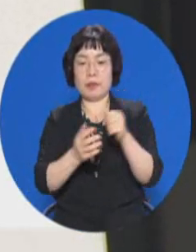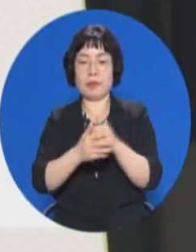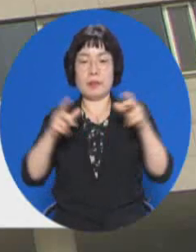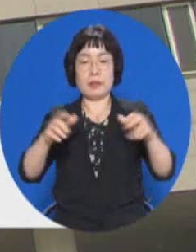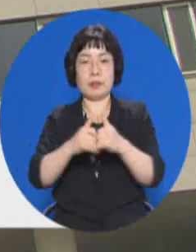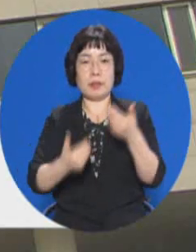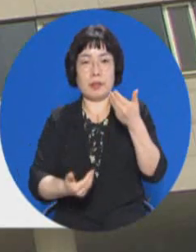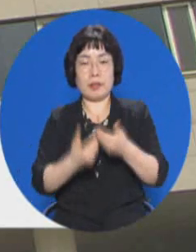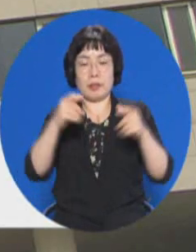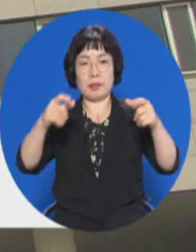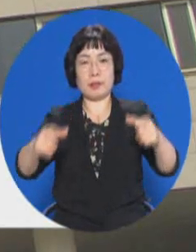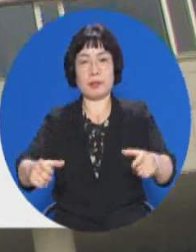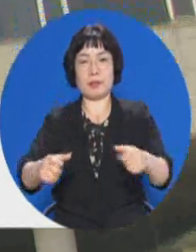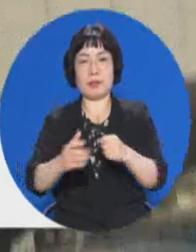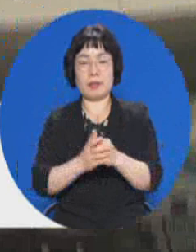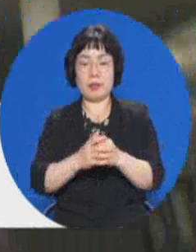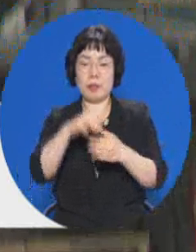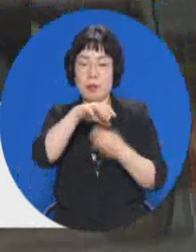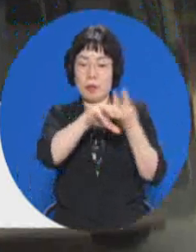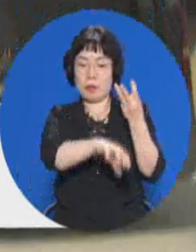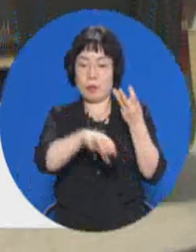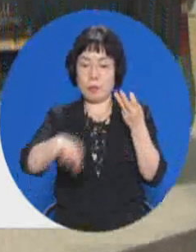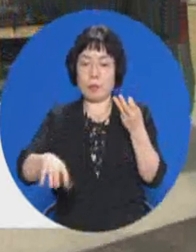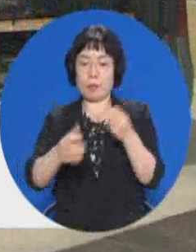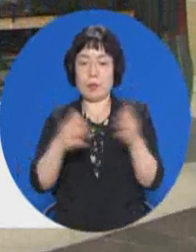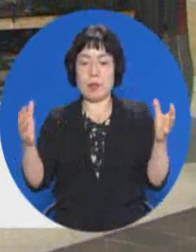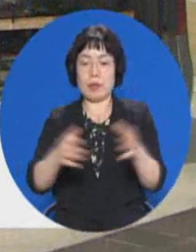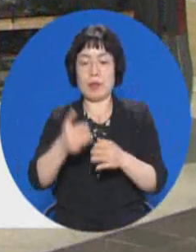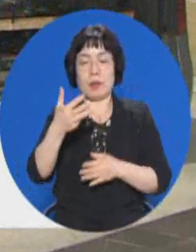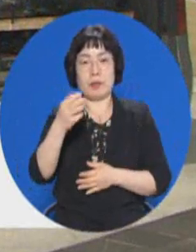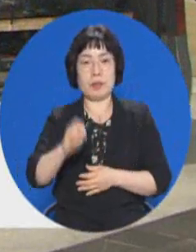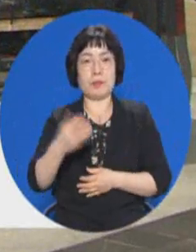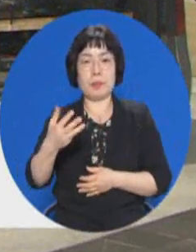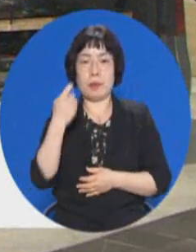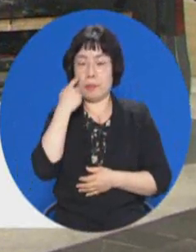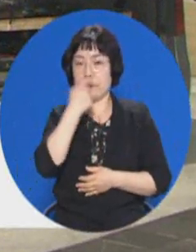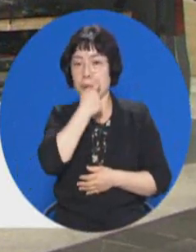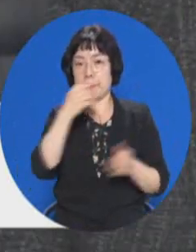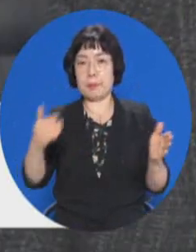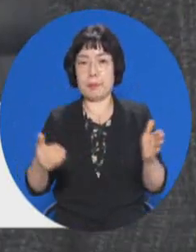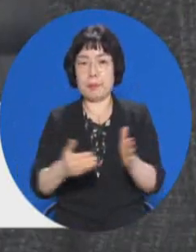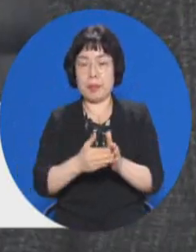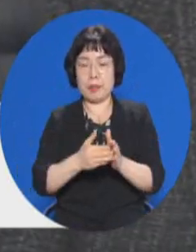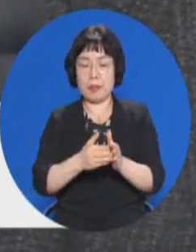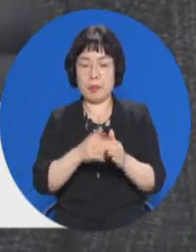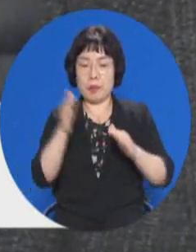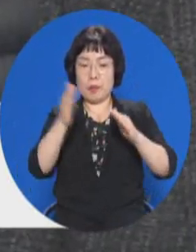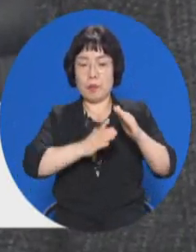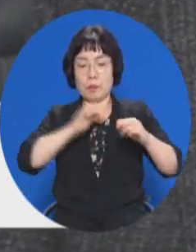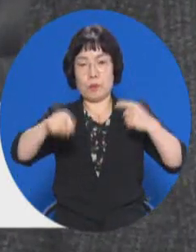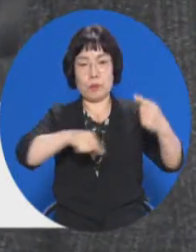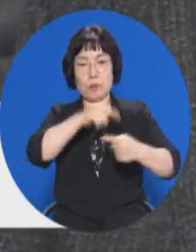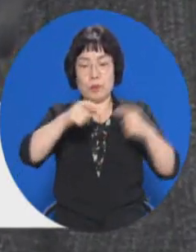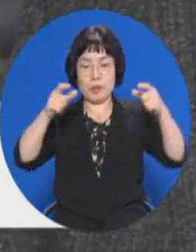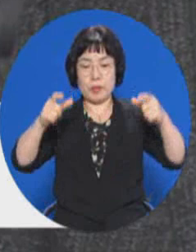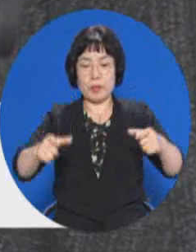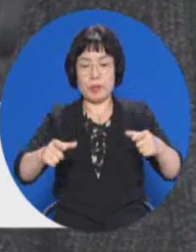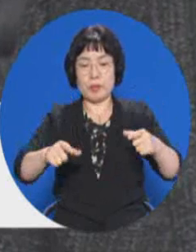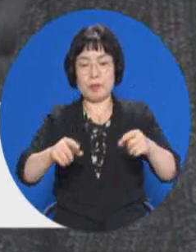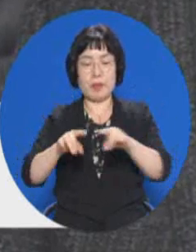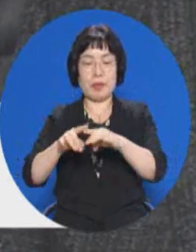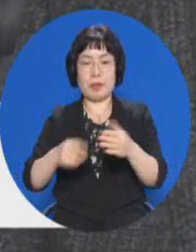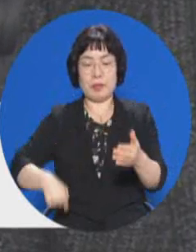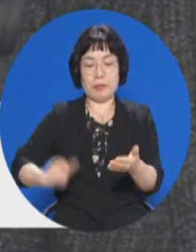갈등을 겪고 있는 지역이 13개 시군 38곳으로 파악됐다며 공영화로 전환해 지역의 에너지 자립을